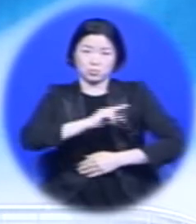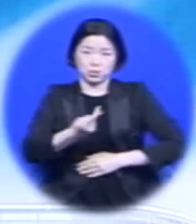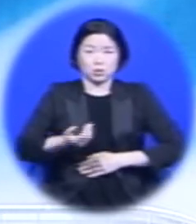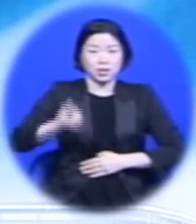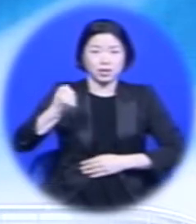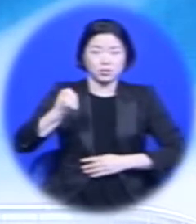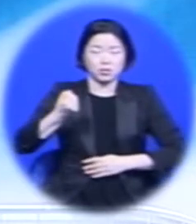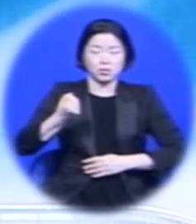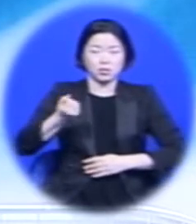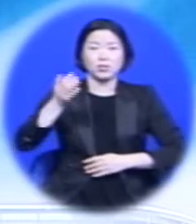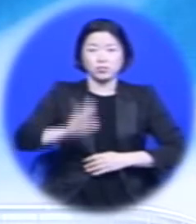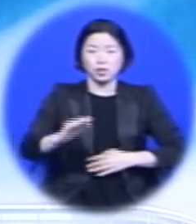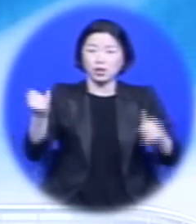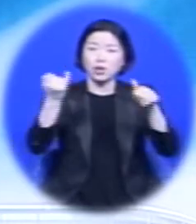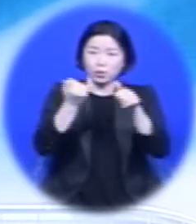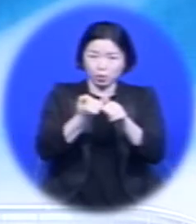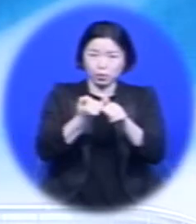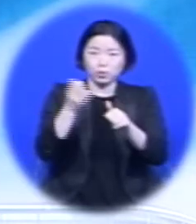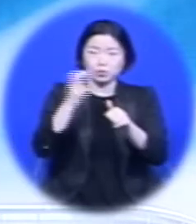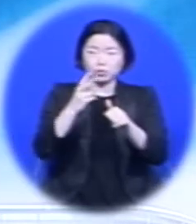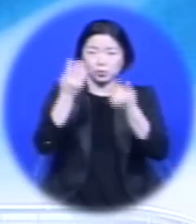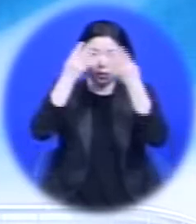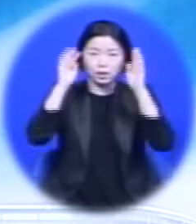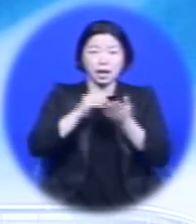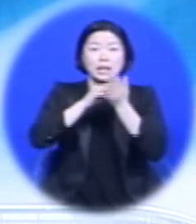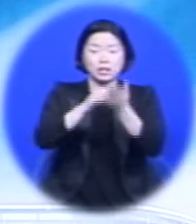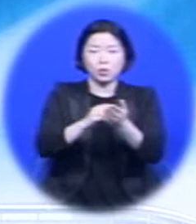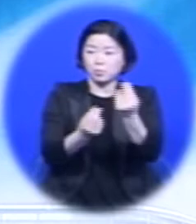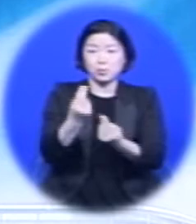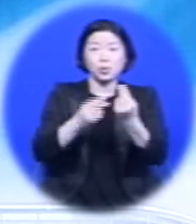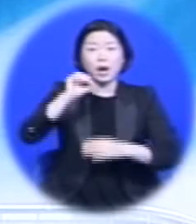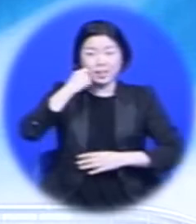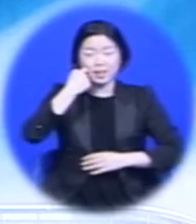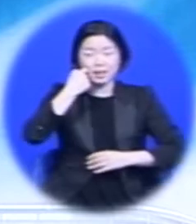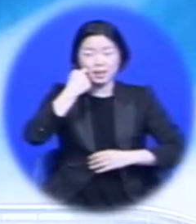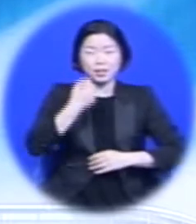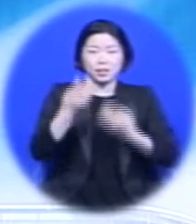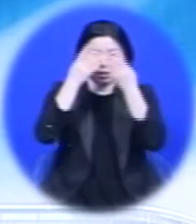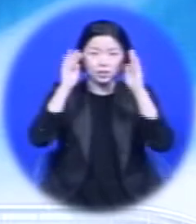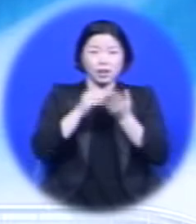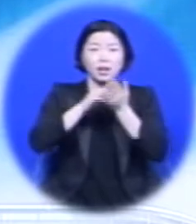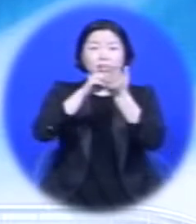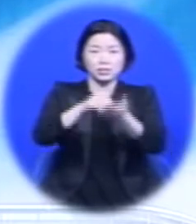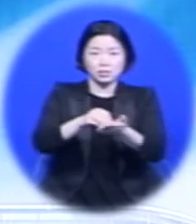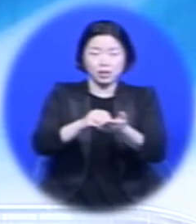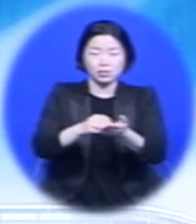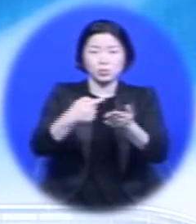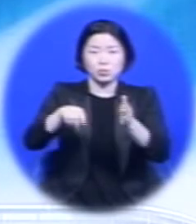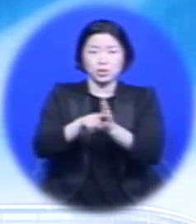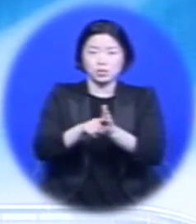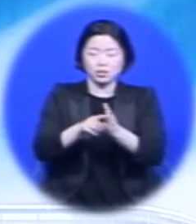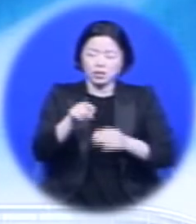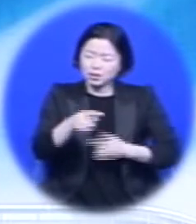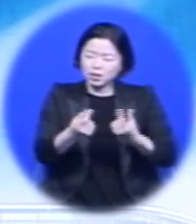여러분 결혼하고 대학 들어가는 거하고 비교할 수 없잖아요. 대학 들어가는 것을 위해서는 그렇게 많이